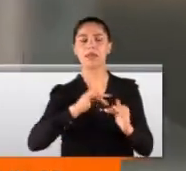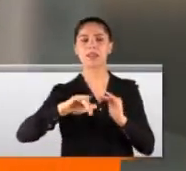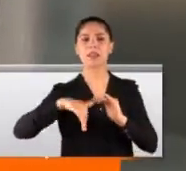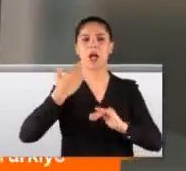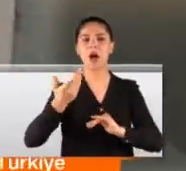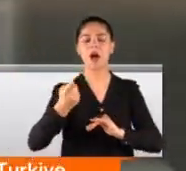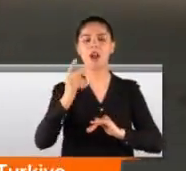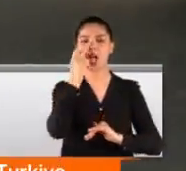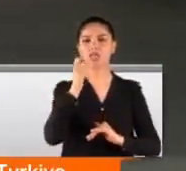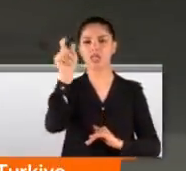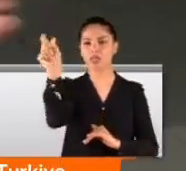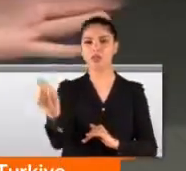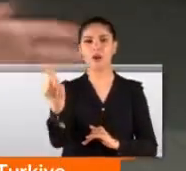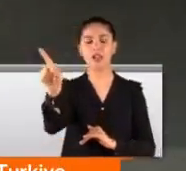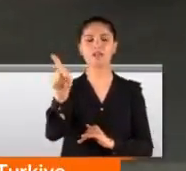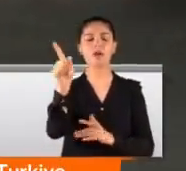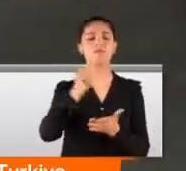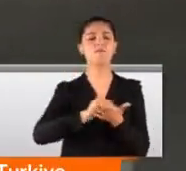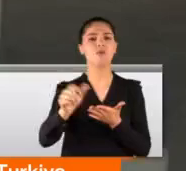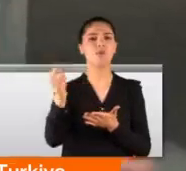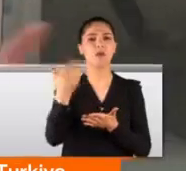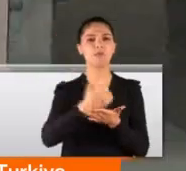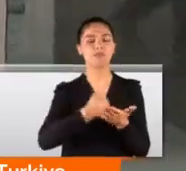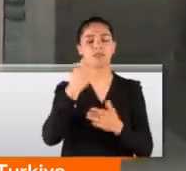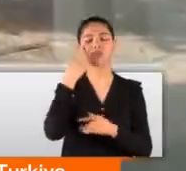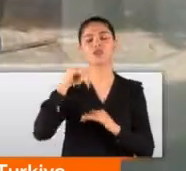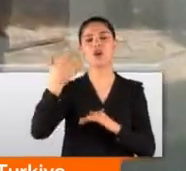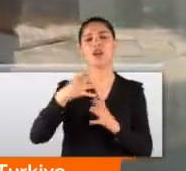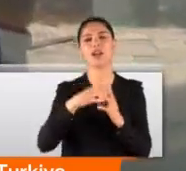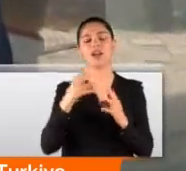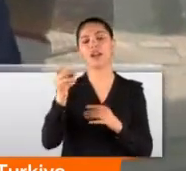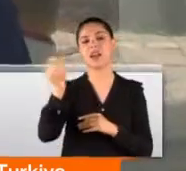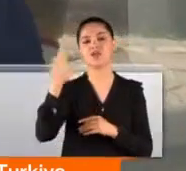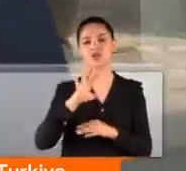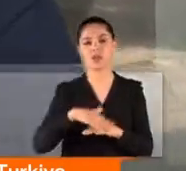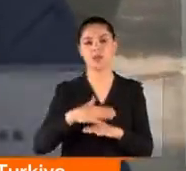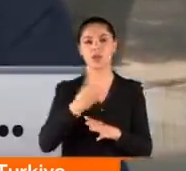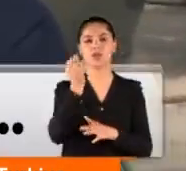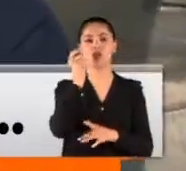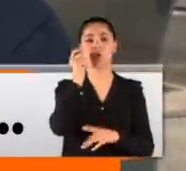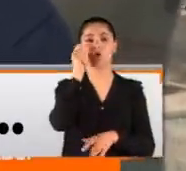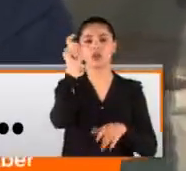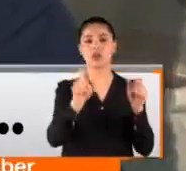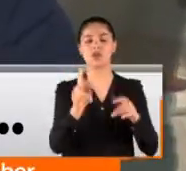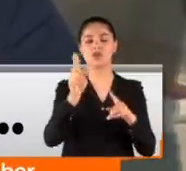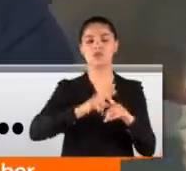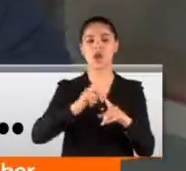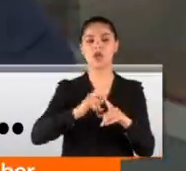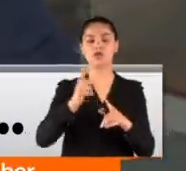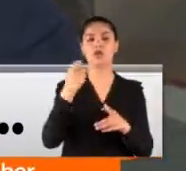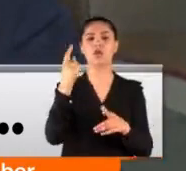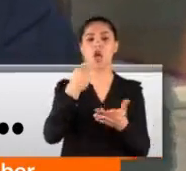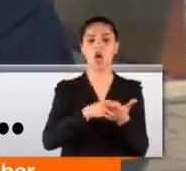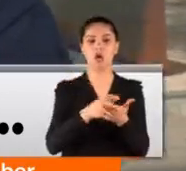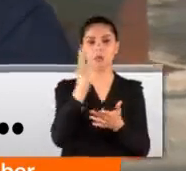sonra işte o dolandırıcı bütün paraları alarak kaçtı. Böyle çok fazla fatura alımı yapan yerleri alıyor,